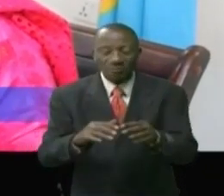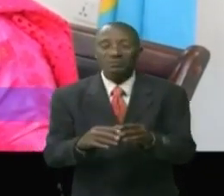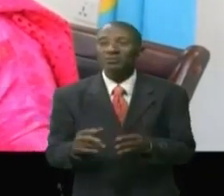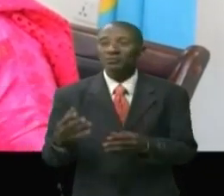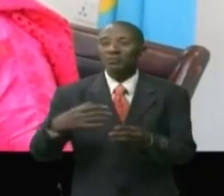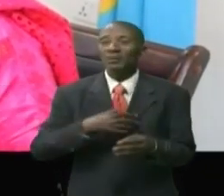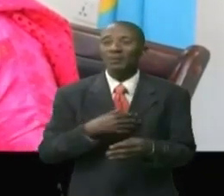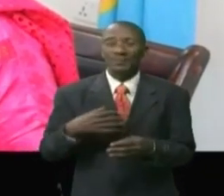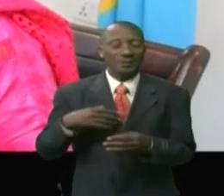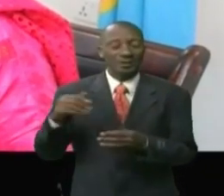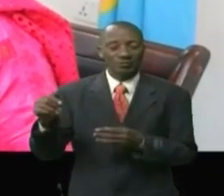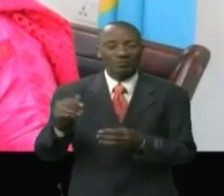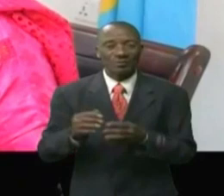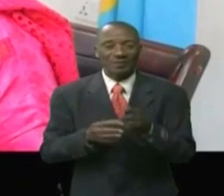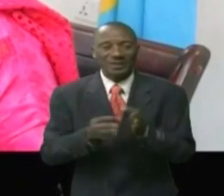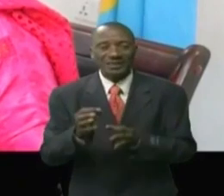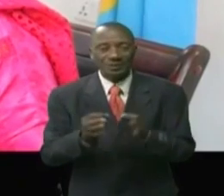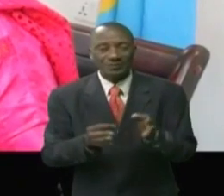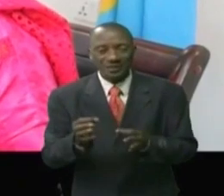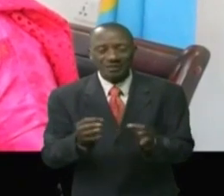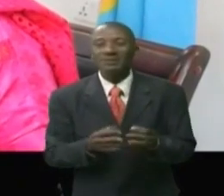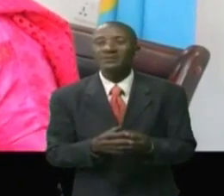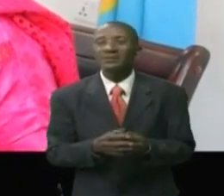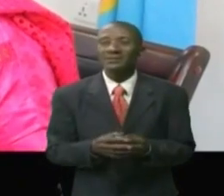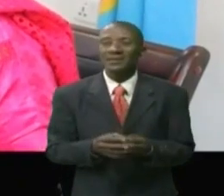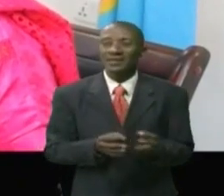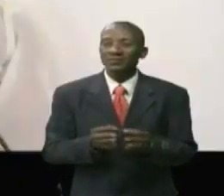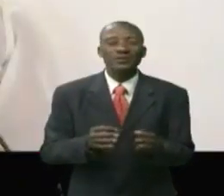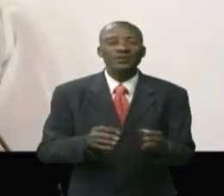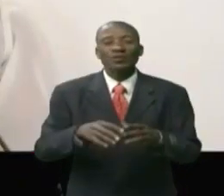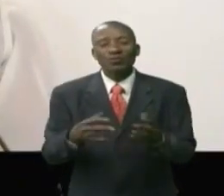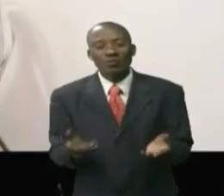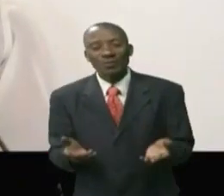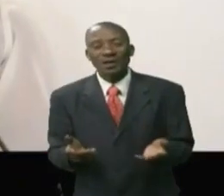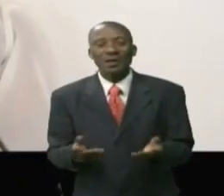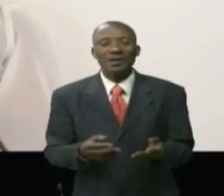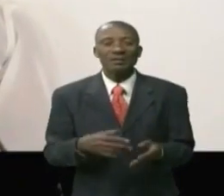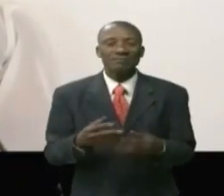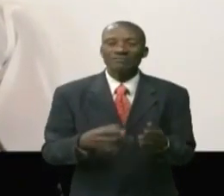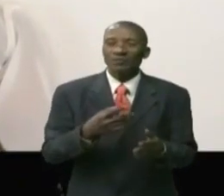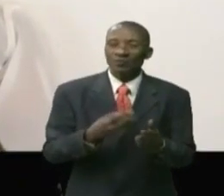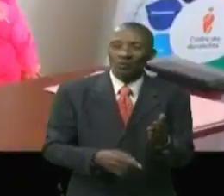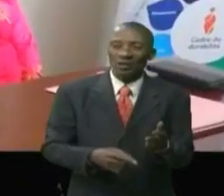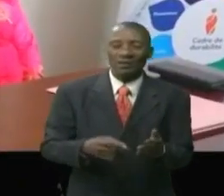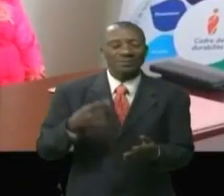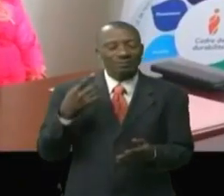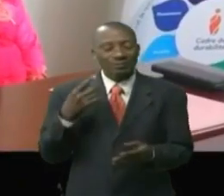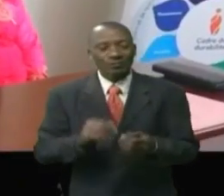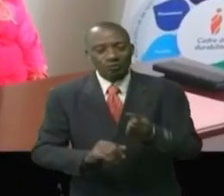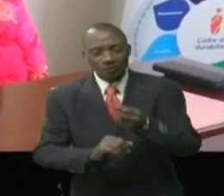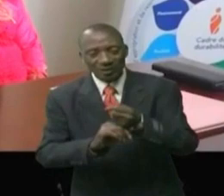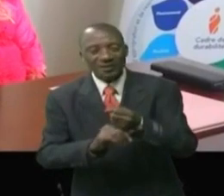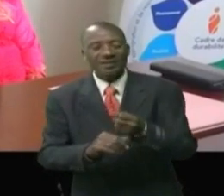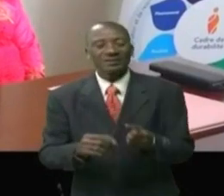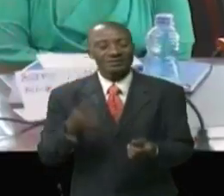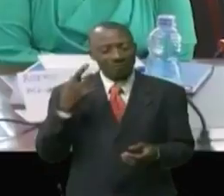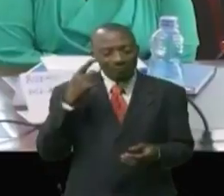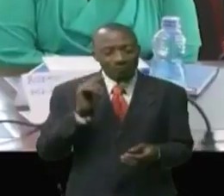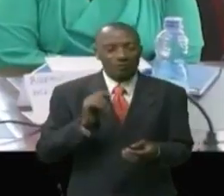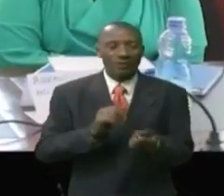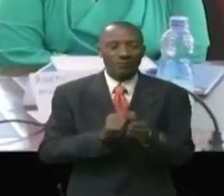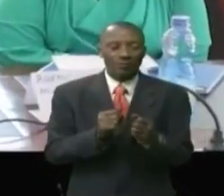sexuelle de viol et de l'inceste pour docteur Célestine bouiboui la chargée de l'engagement